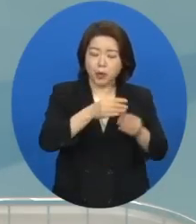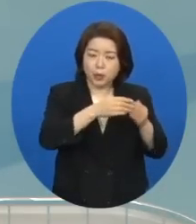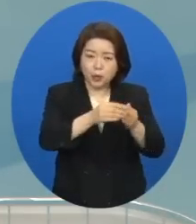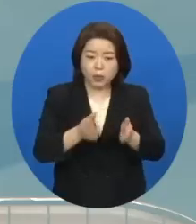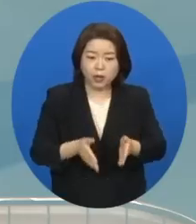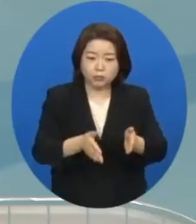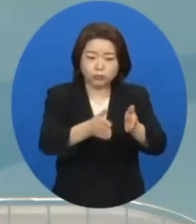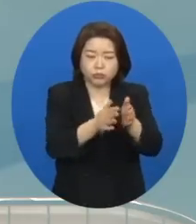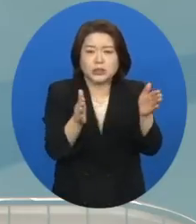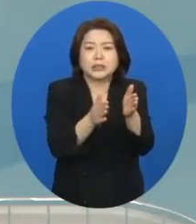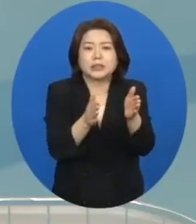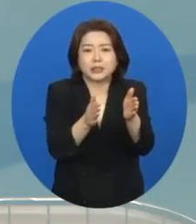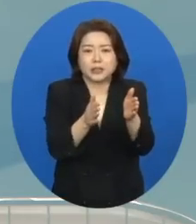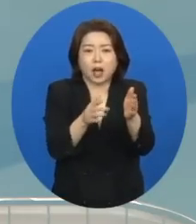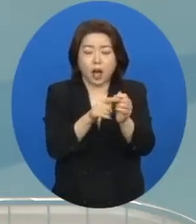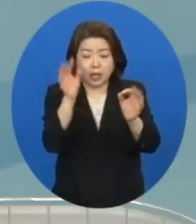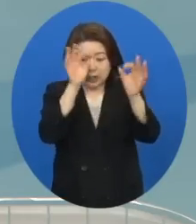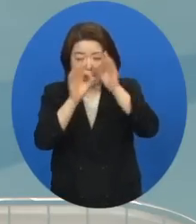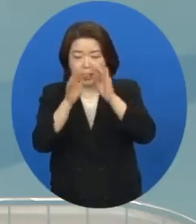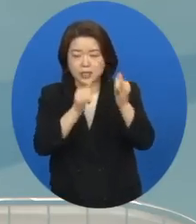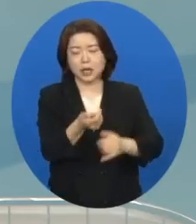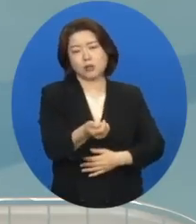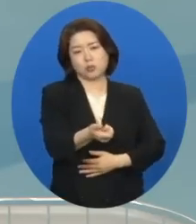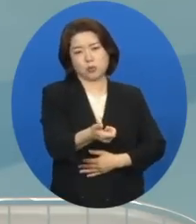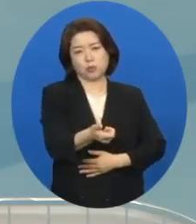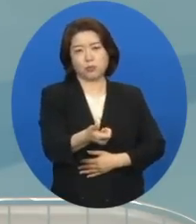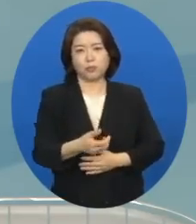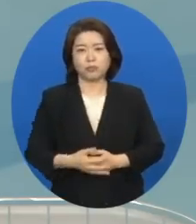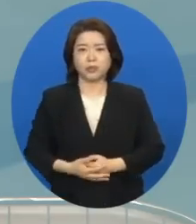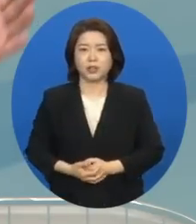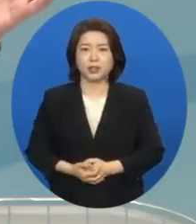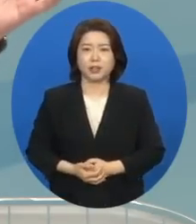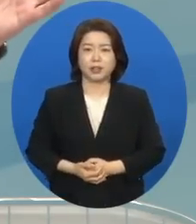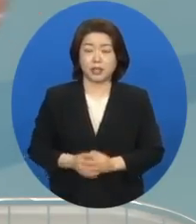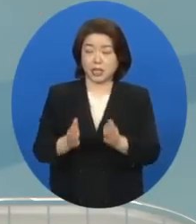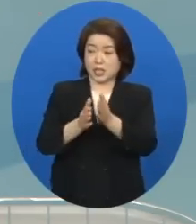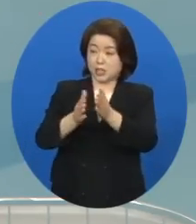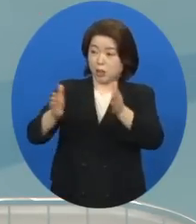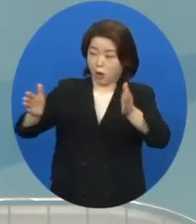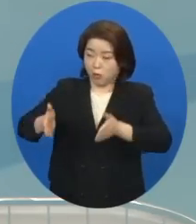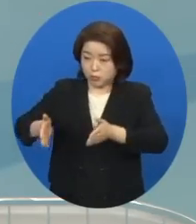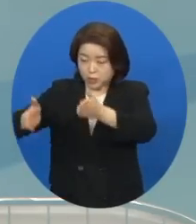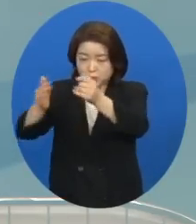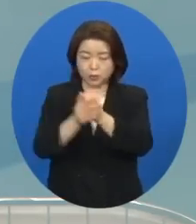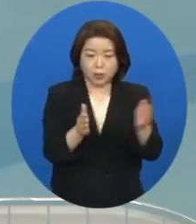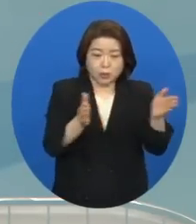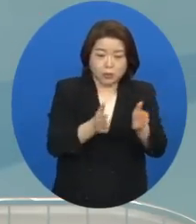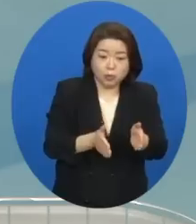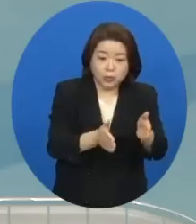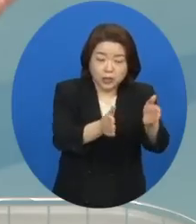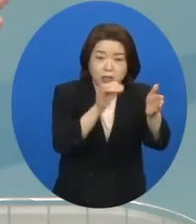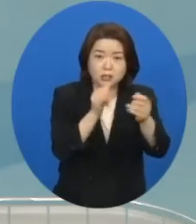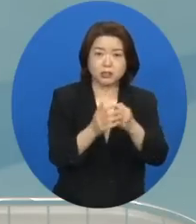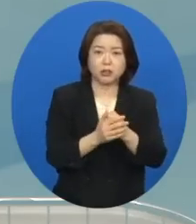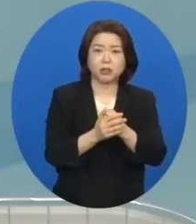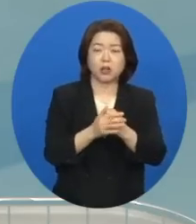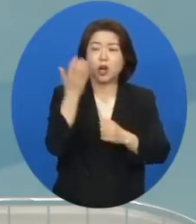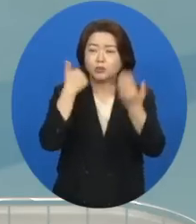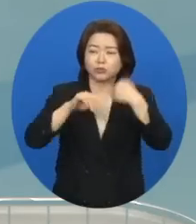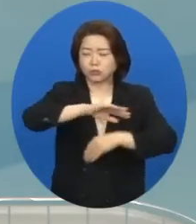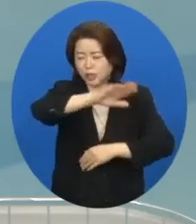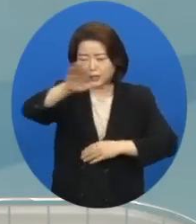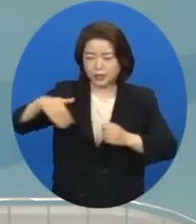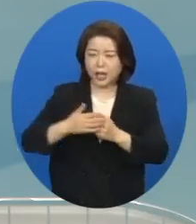길이 협착하여 찾는 이가 적음이라. 넓은 길이 있고 좁은 길이 있는데 누구나 다 넓은 길로 가고